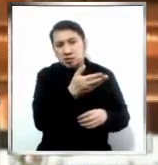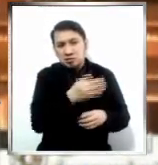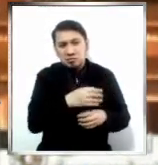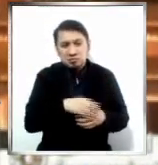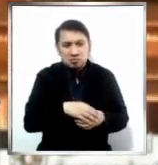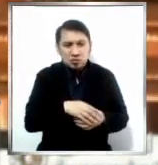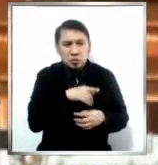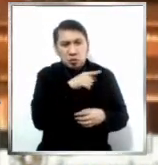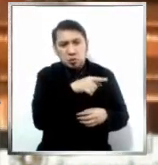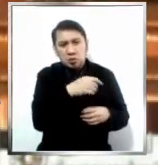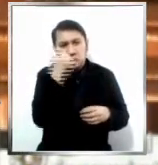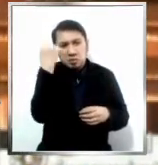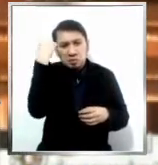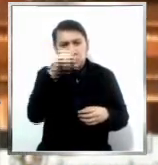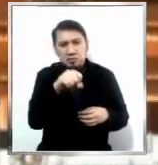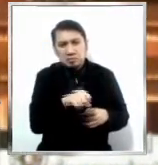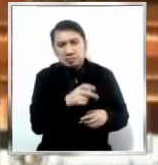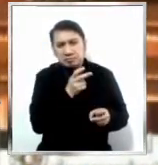pasundin.